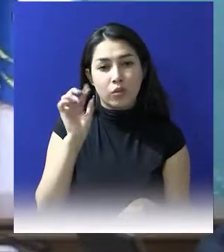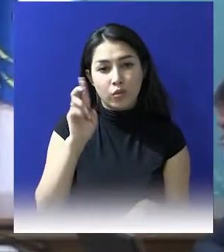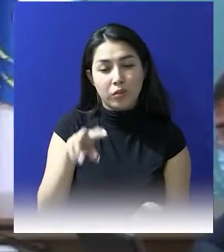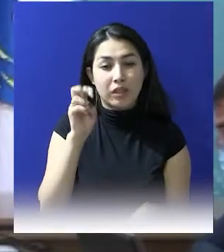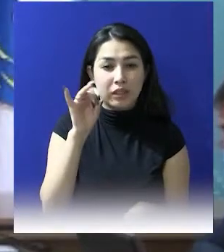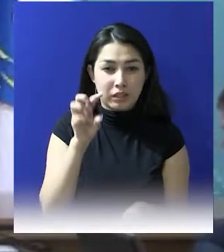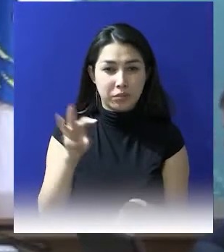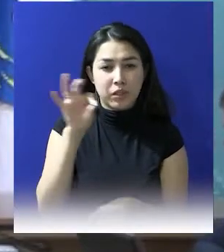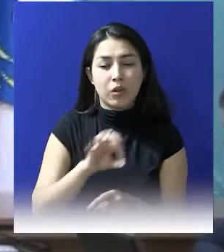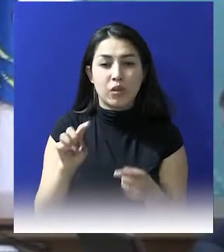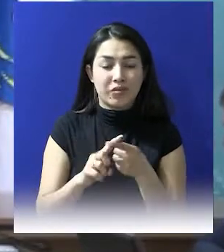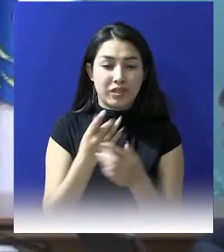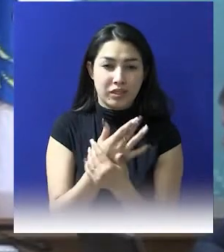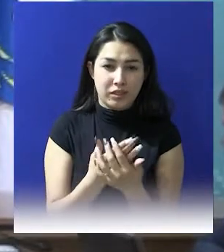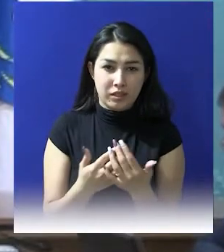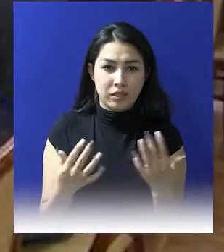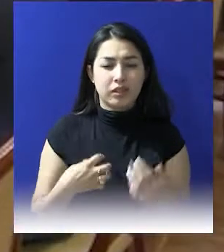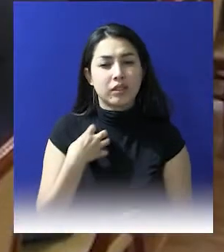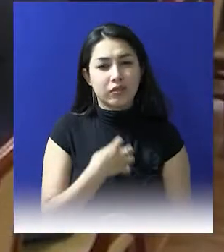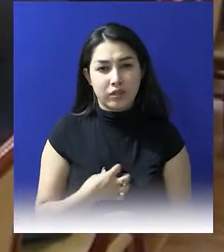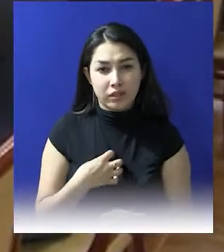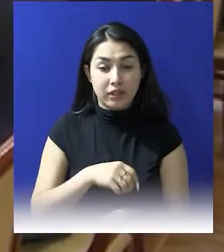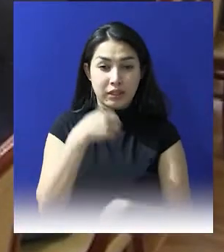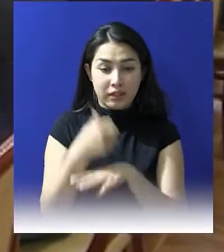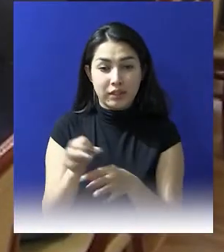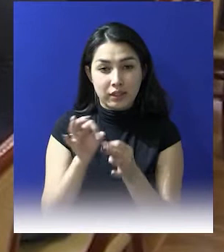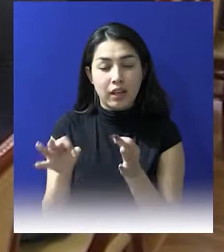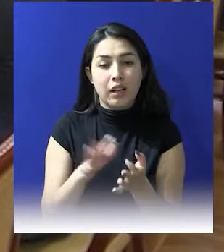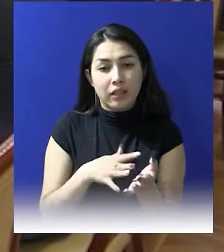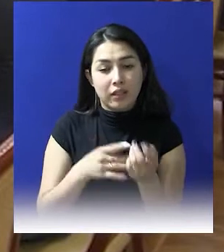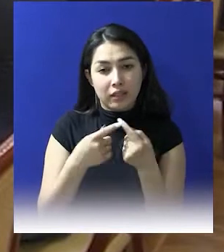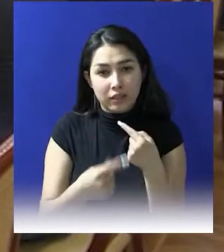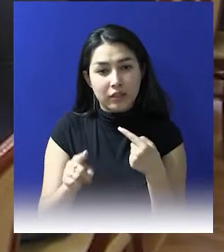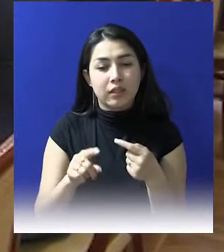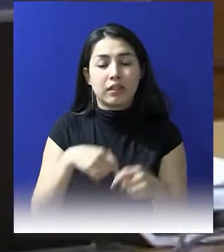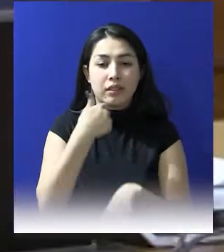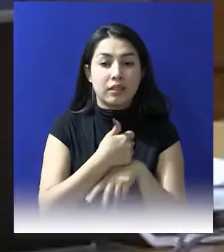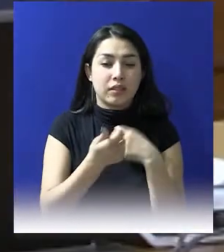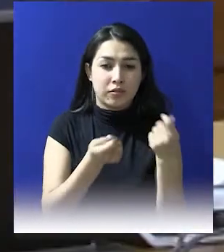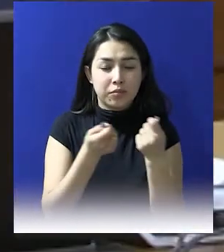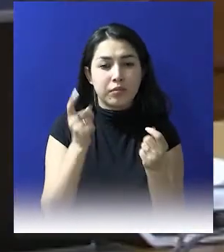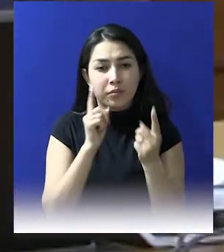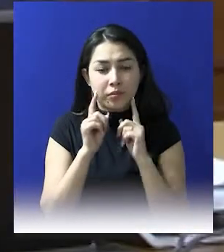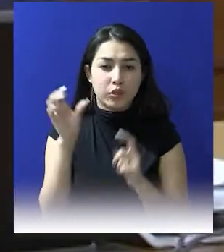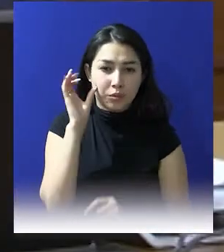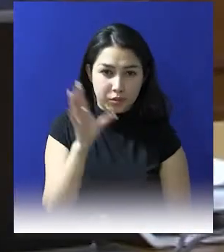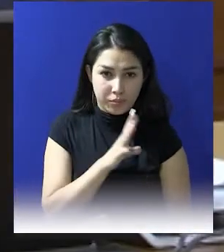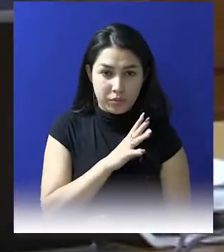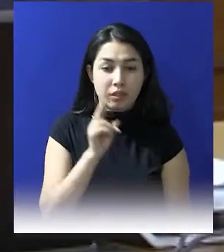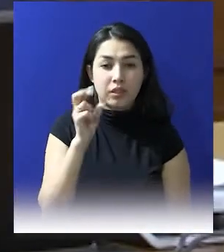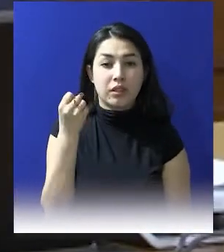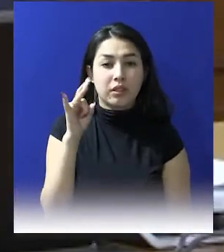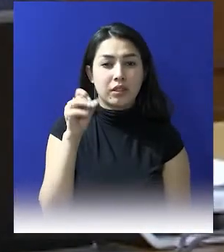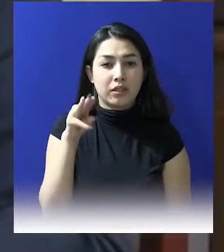Бердібек Машбекұлы асыраушы салаға аса мән береді. Аймақ басшысы алдымен ауыл шаруашылығы басқарма басшысының есебін тыңдады. Қайрат